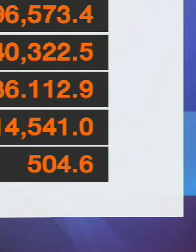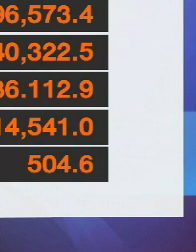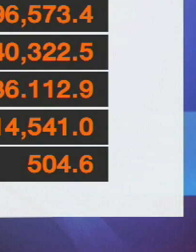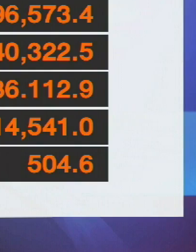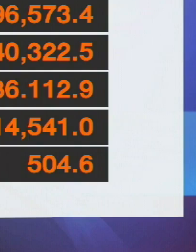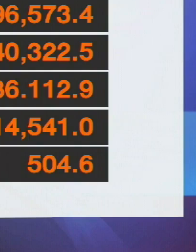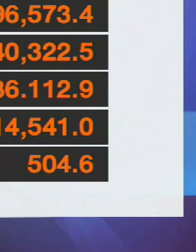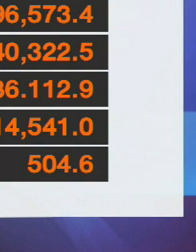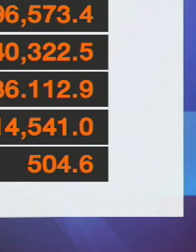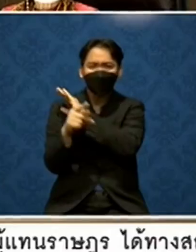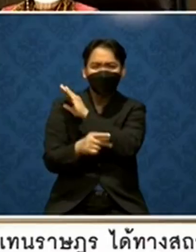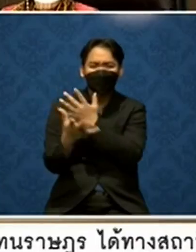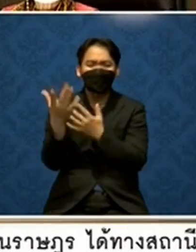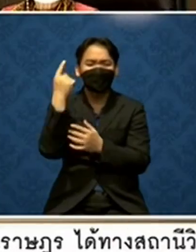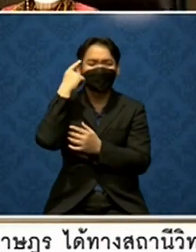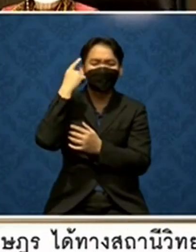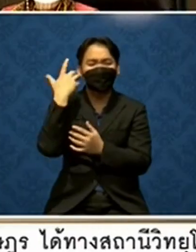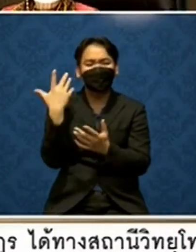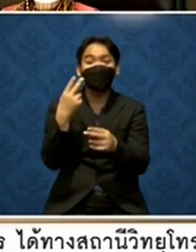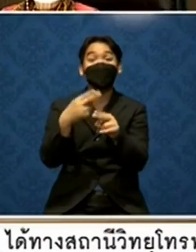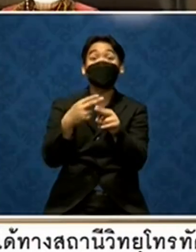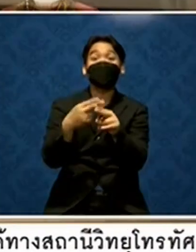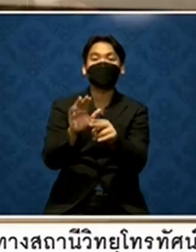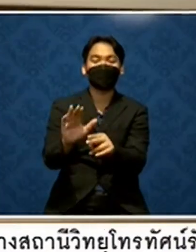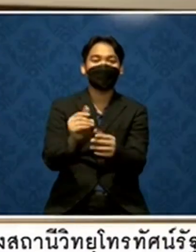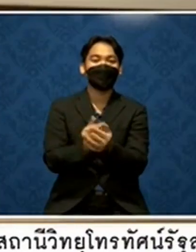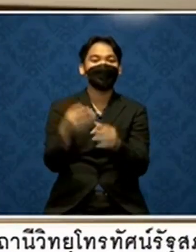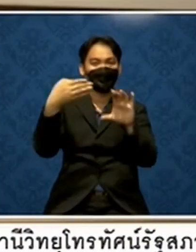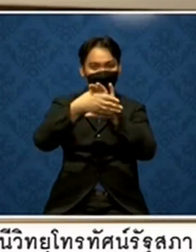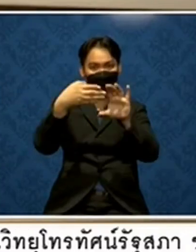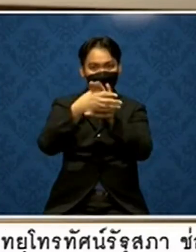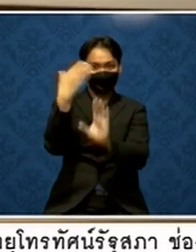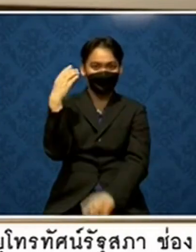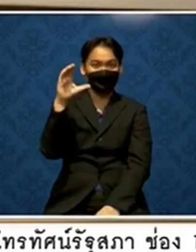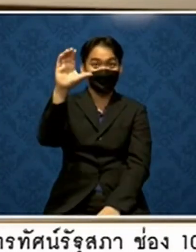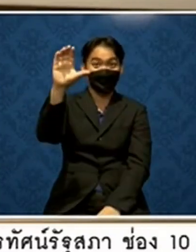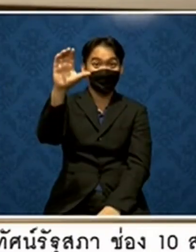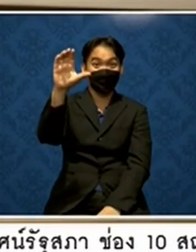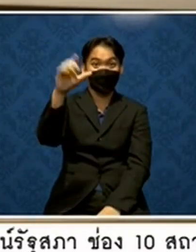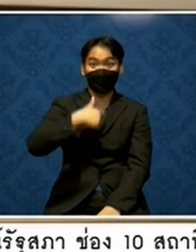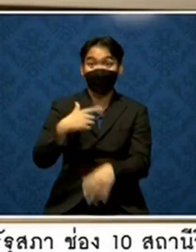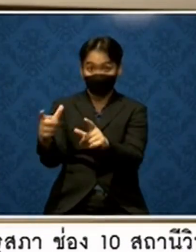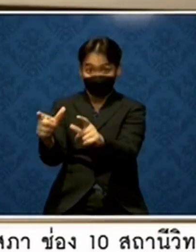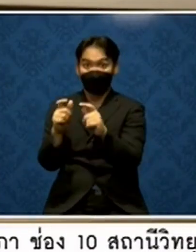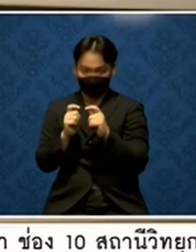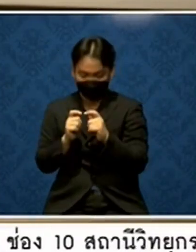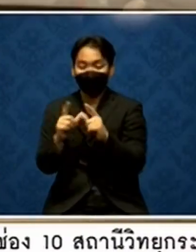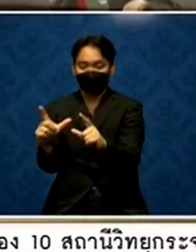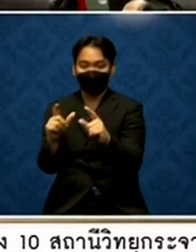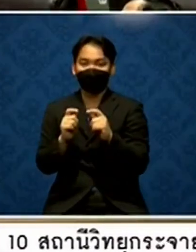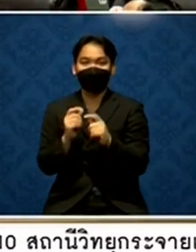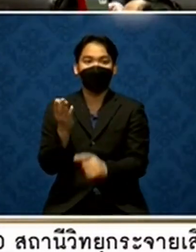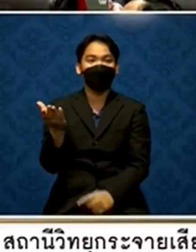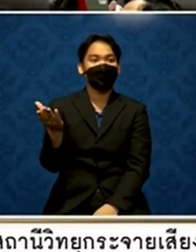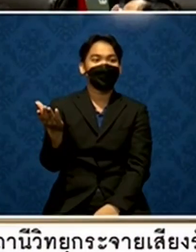รู้กันแล้วว่าเรือดำน้ำเนี่ยไม่มีเครื่องยนต์แล้วทางผู้ผลิตในประเทศจีนเนี่ยก็พยายามที่จะเจรจ